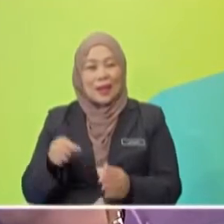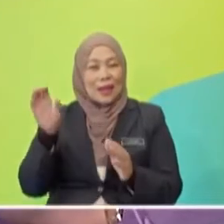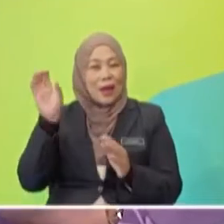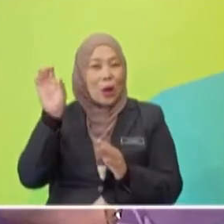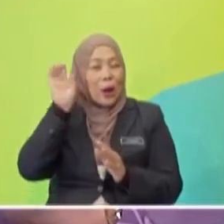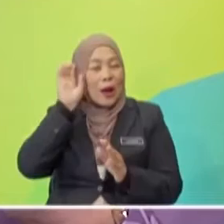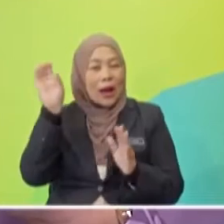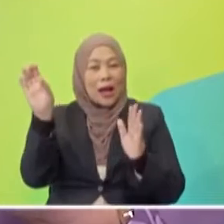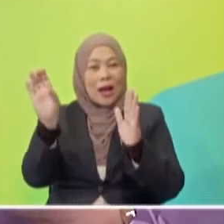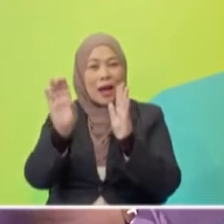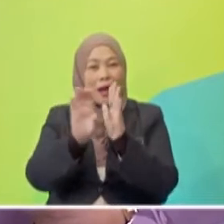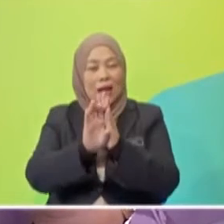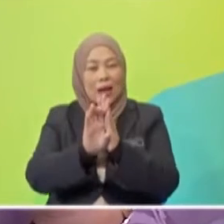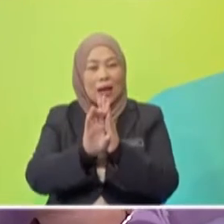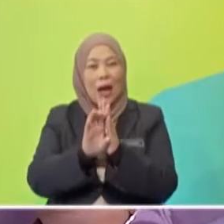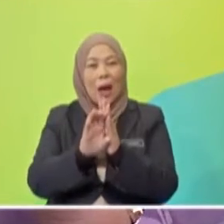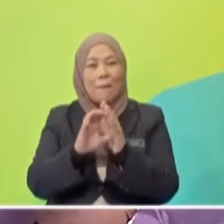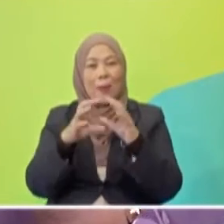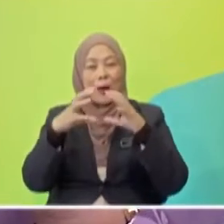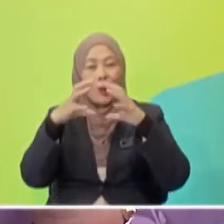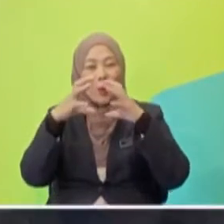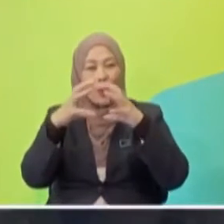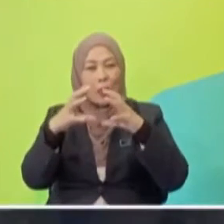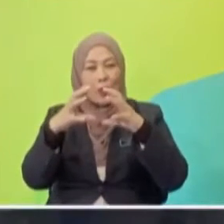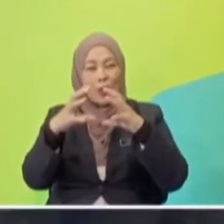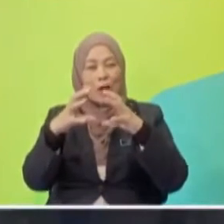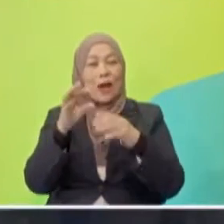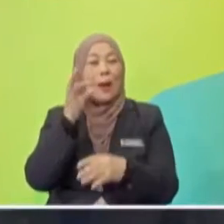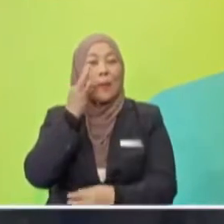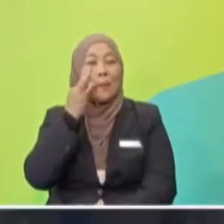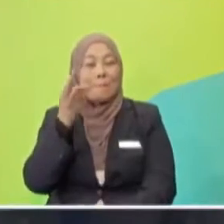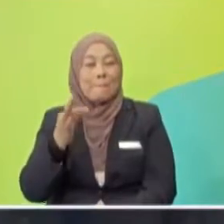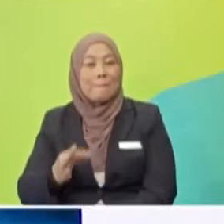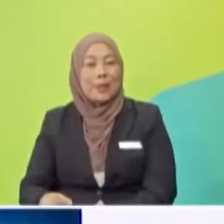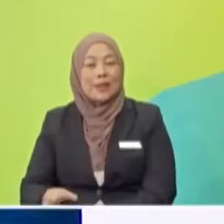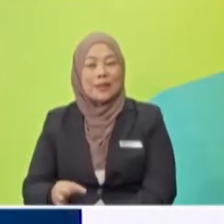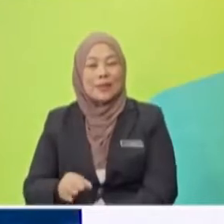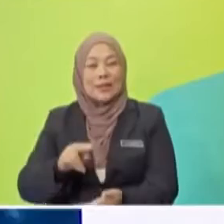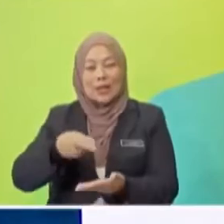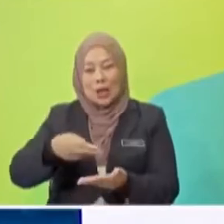tidak boleh tahu tadi itu tidak boleh membesar benda bukan